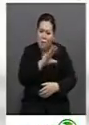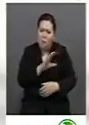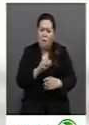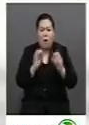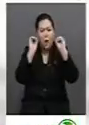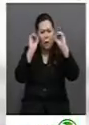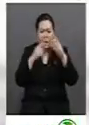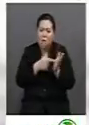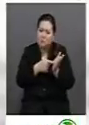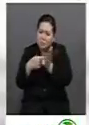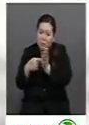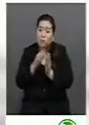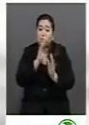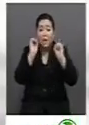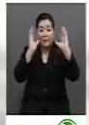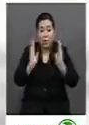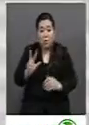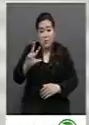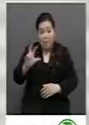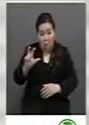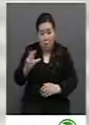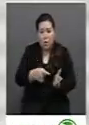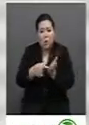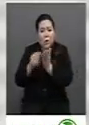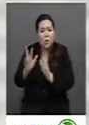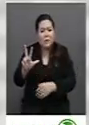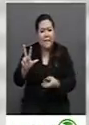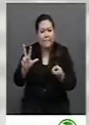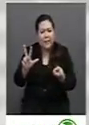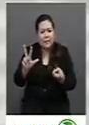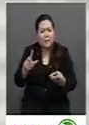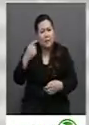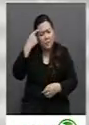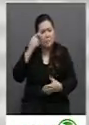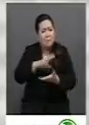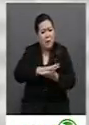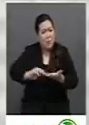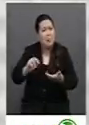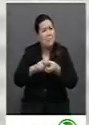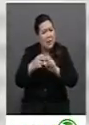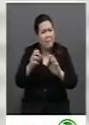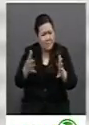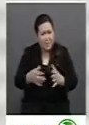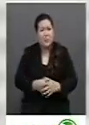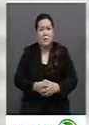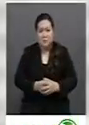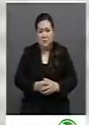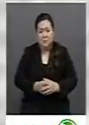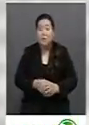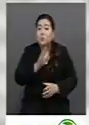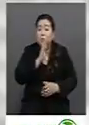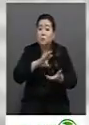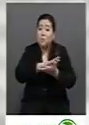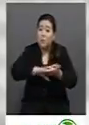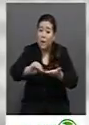องเรียนสมมติมีอาจารย์300คนมาร้องเรียนแค่3คนมันก็อาจจะตีความได้ว่ามหาวิทยาลัยนั้นไม่ได้มีปัญหาจริงๆนะคะตรงนี้เนี่ยคือถ้าให้มห